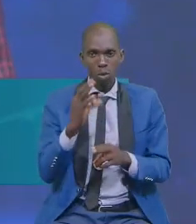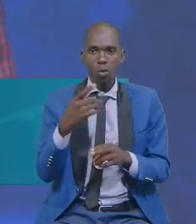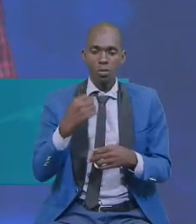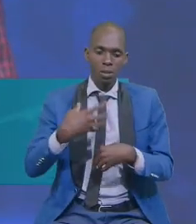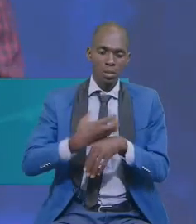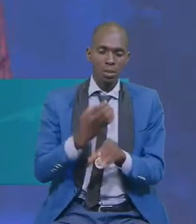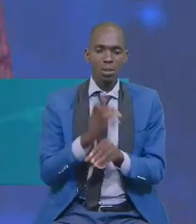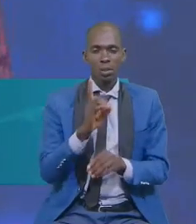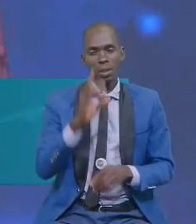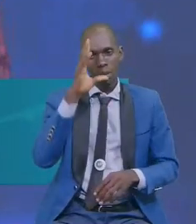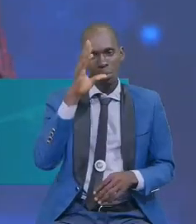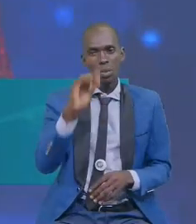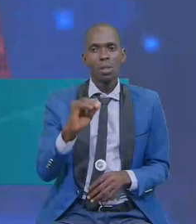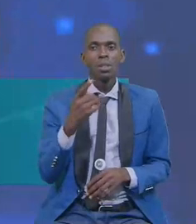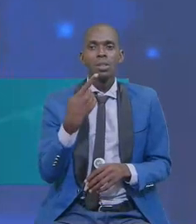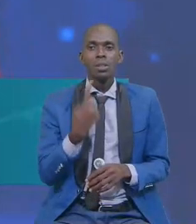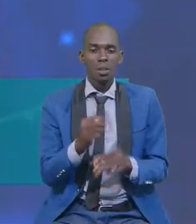créé.